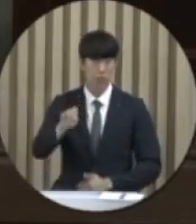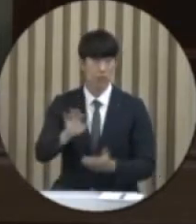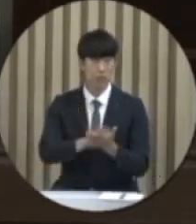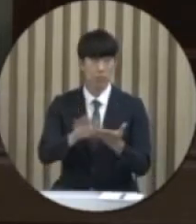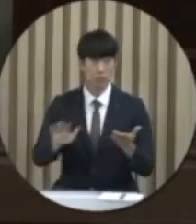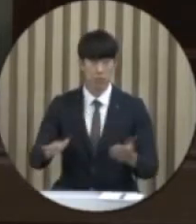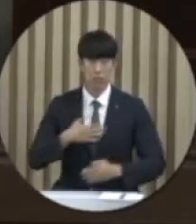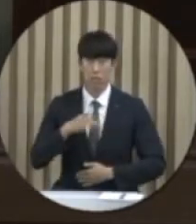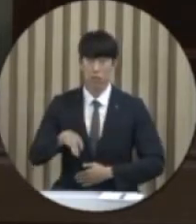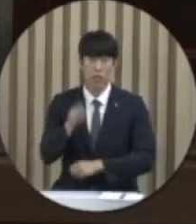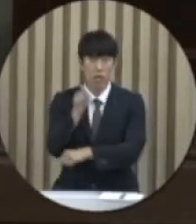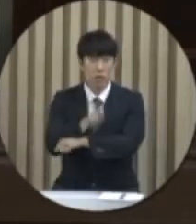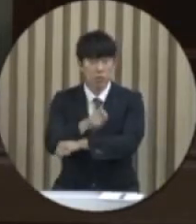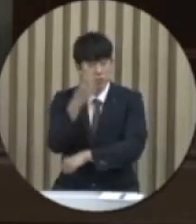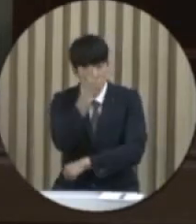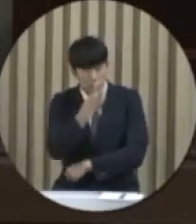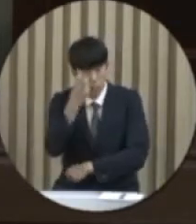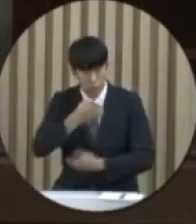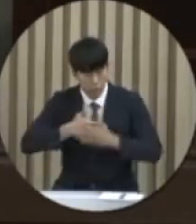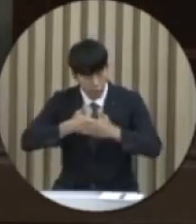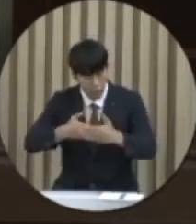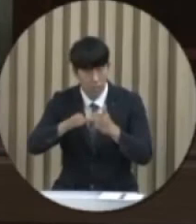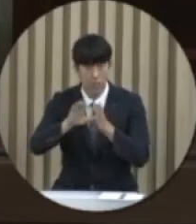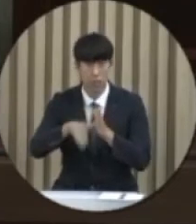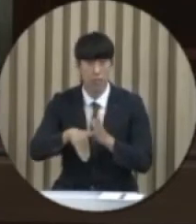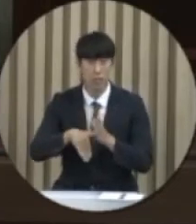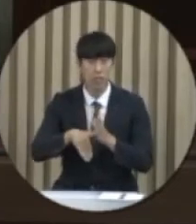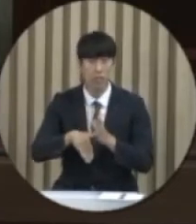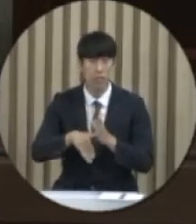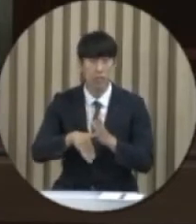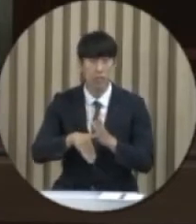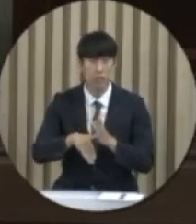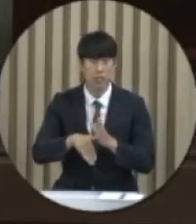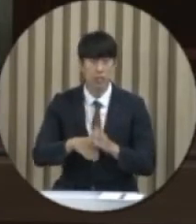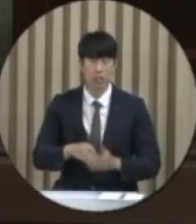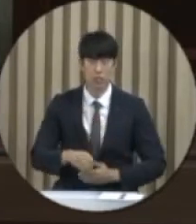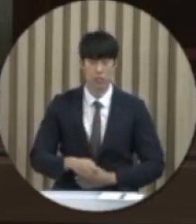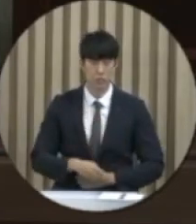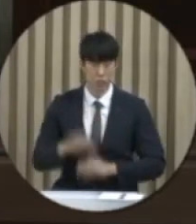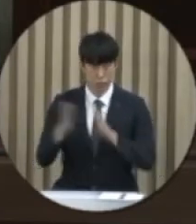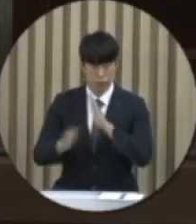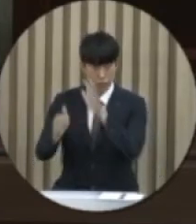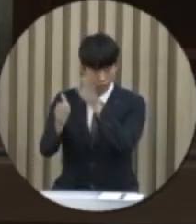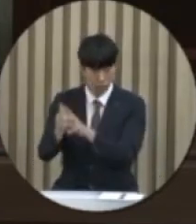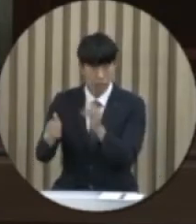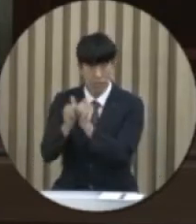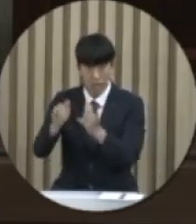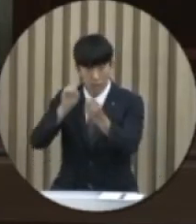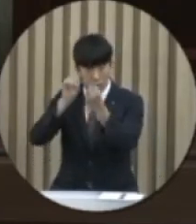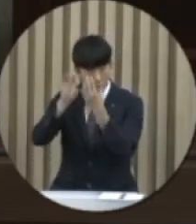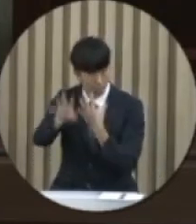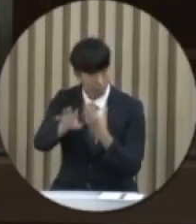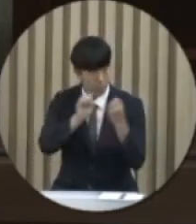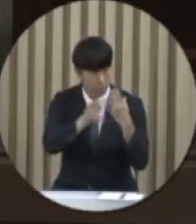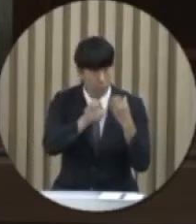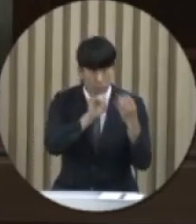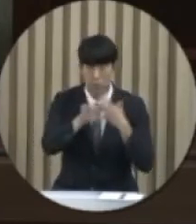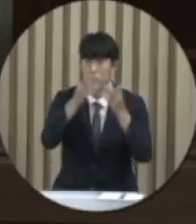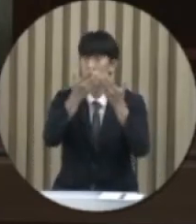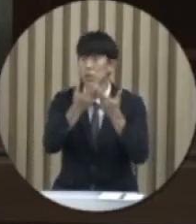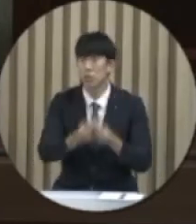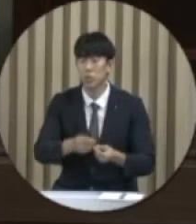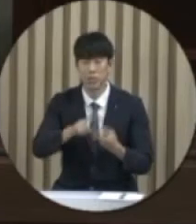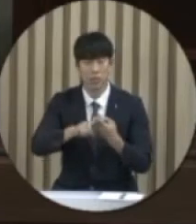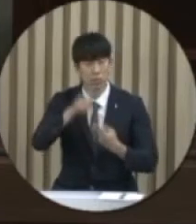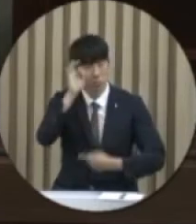저는 이번 행정사무감사를 진행하면서 국 과장님들께서 답변하시는 답변 내용들을